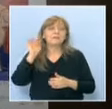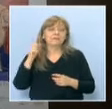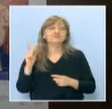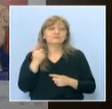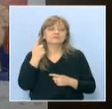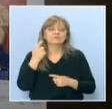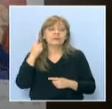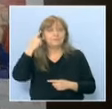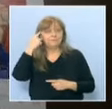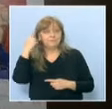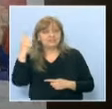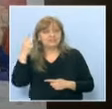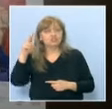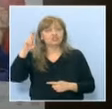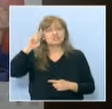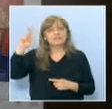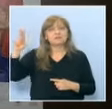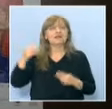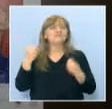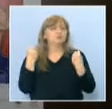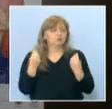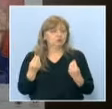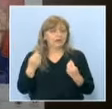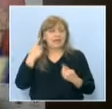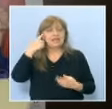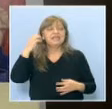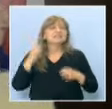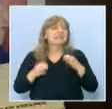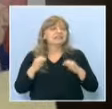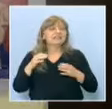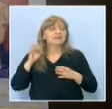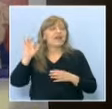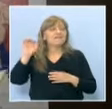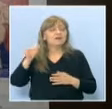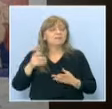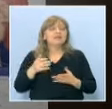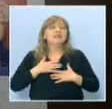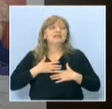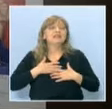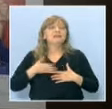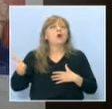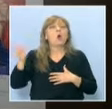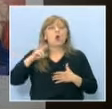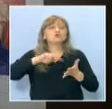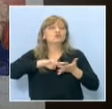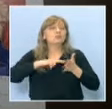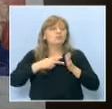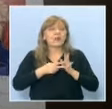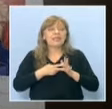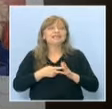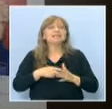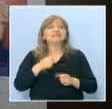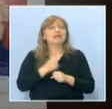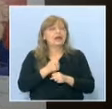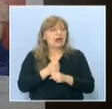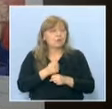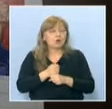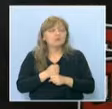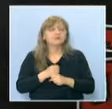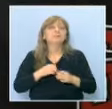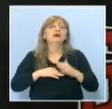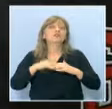много добре и се надяваме да имаме още проекти, по които да работим, по които да